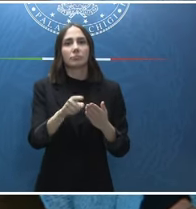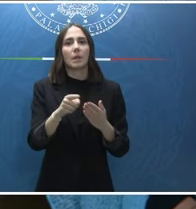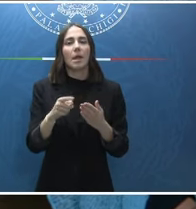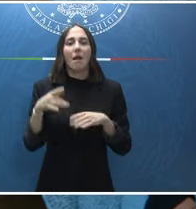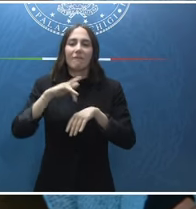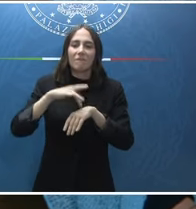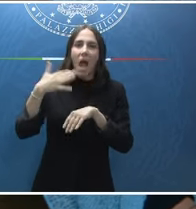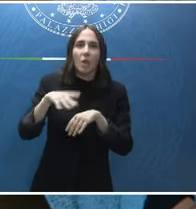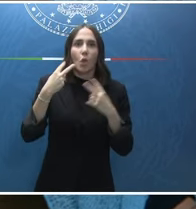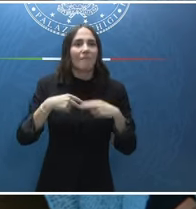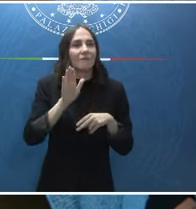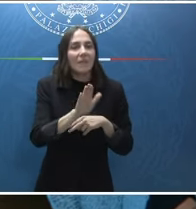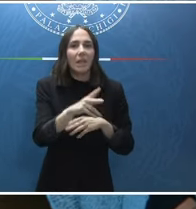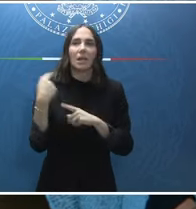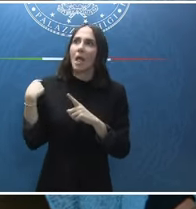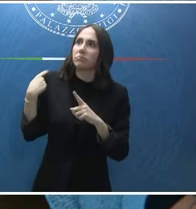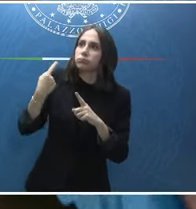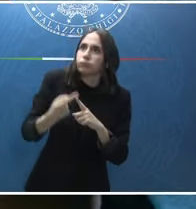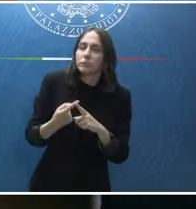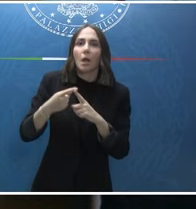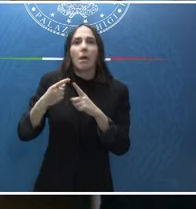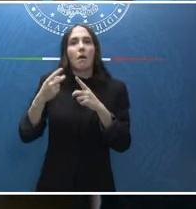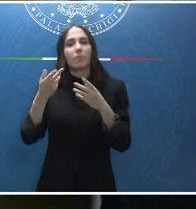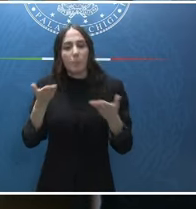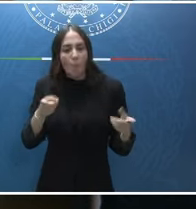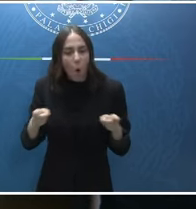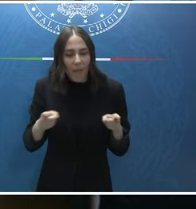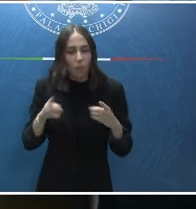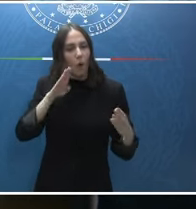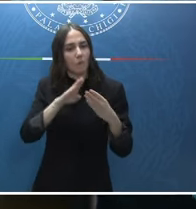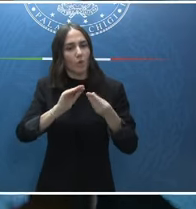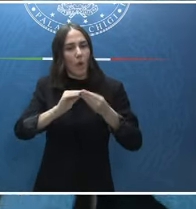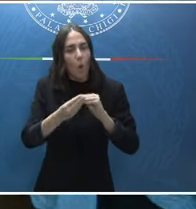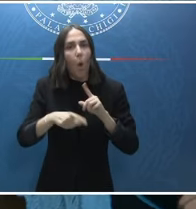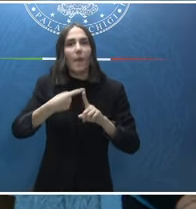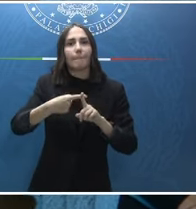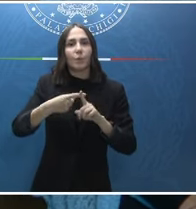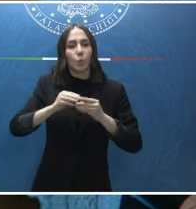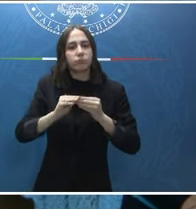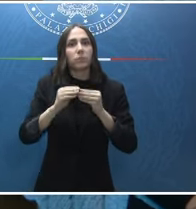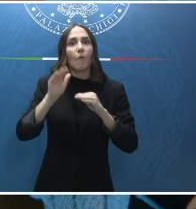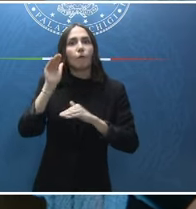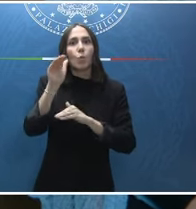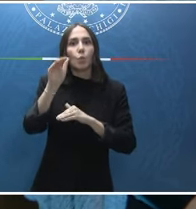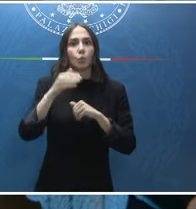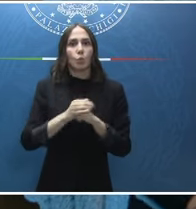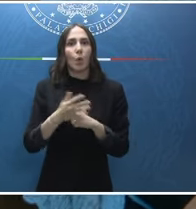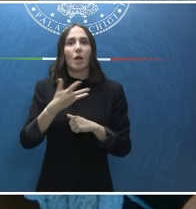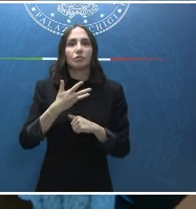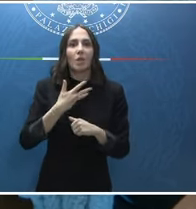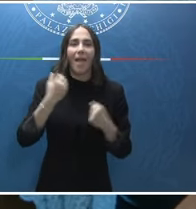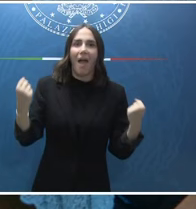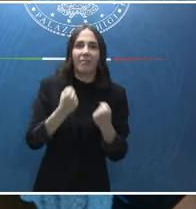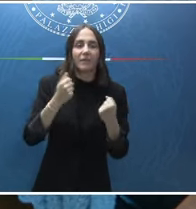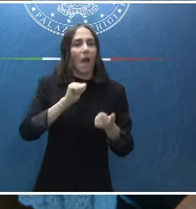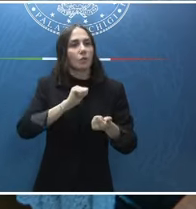suo superamento, la progettazione del futuro, crediamo che passi anche attraverso attività ludico-sportive che